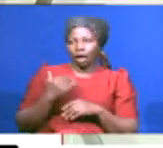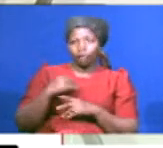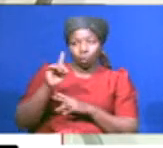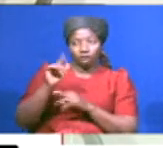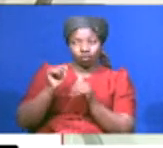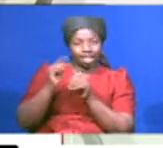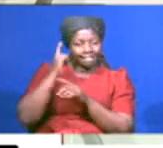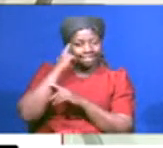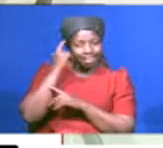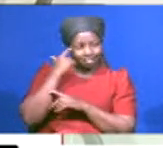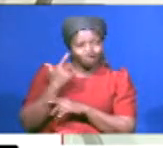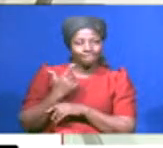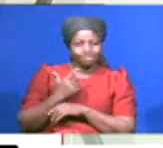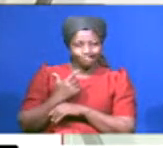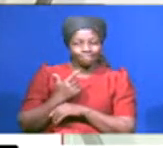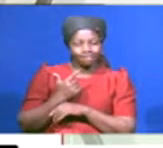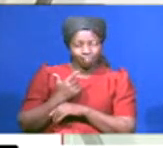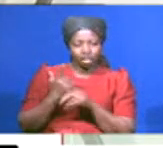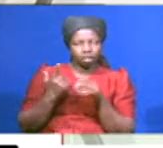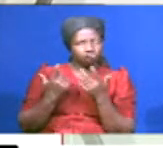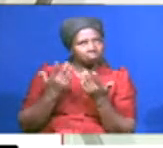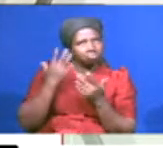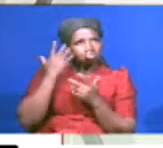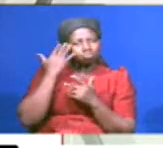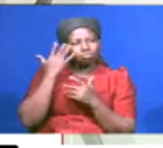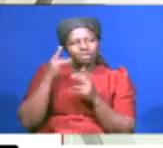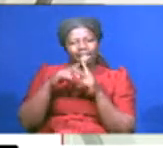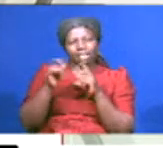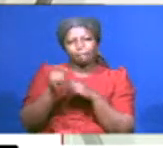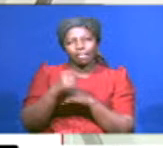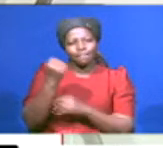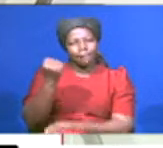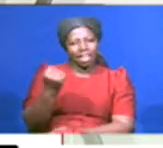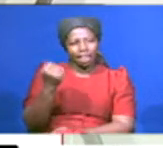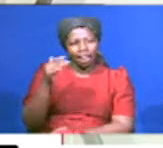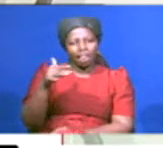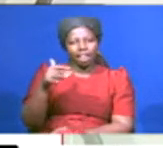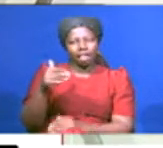tumeni kuanzia mwezi wa tano.